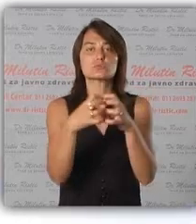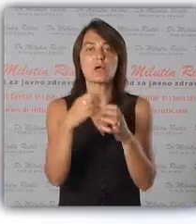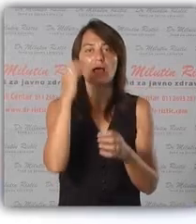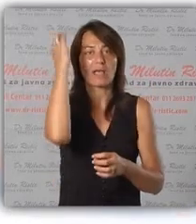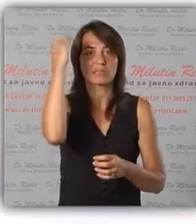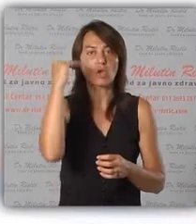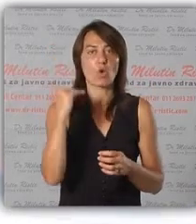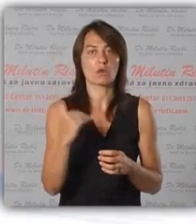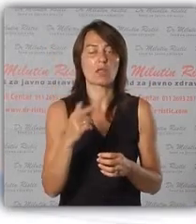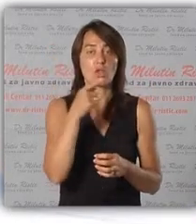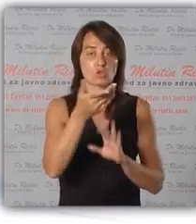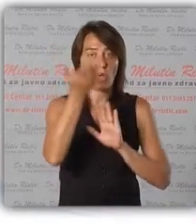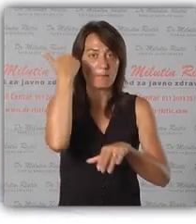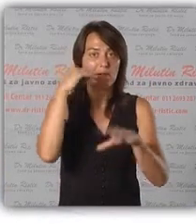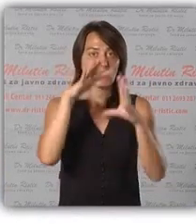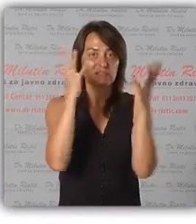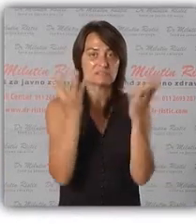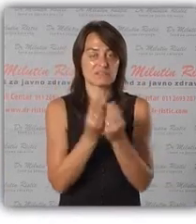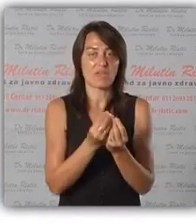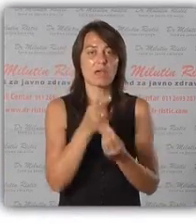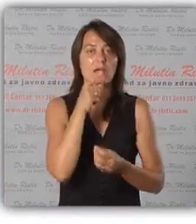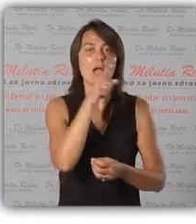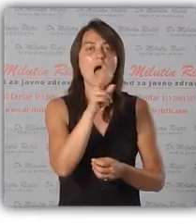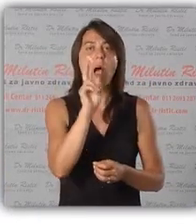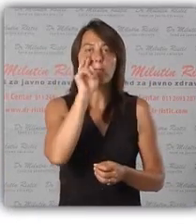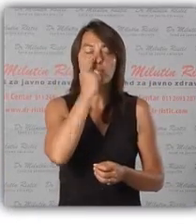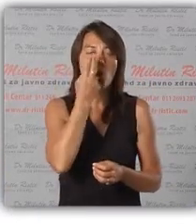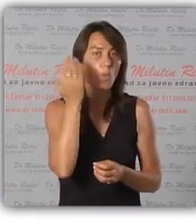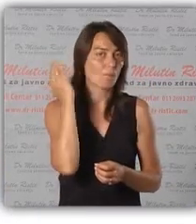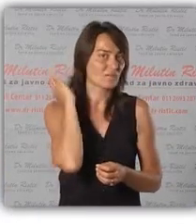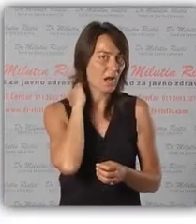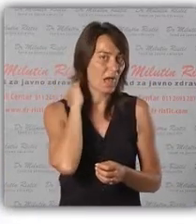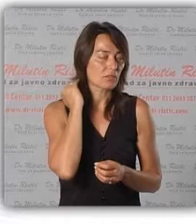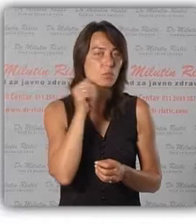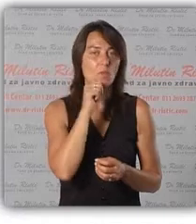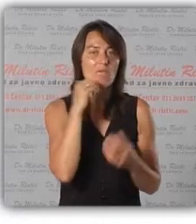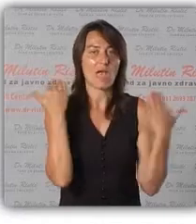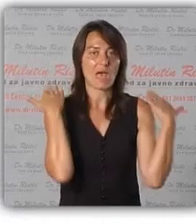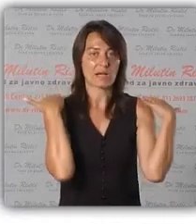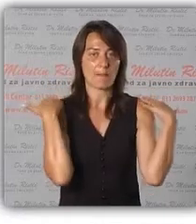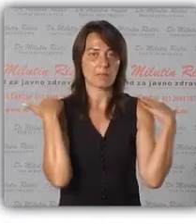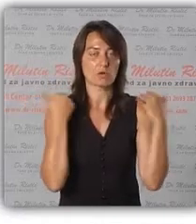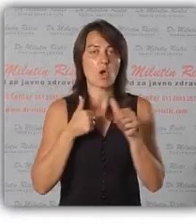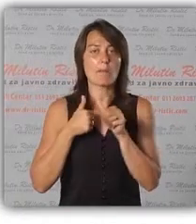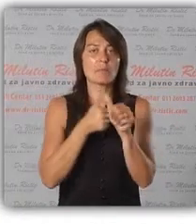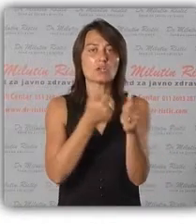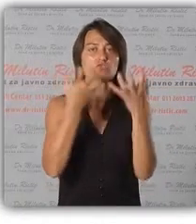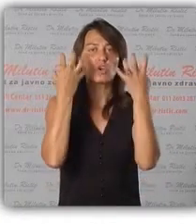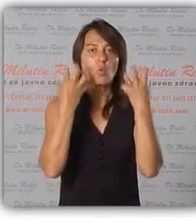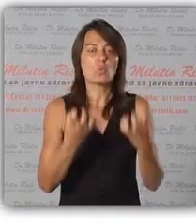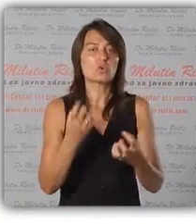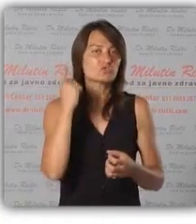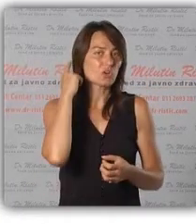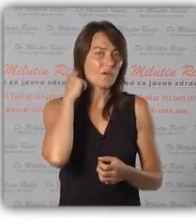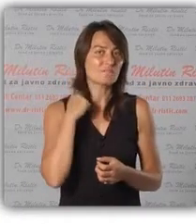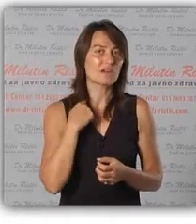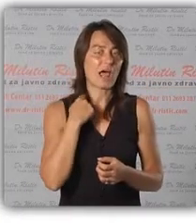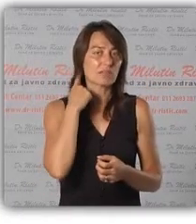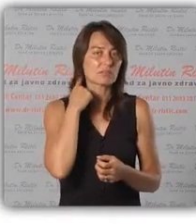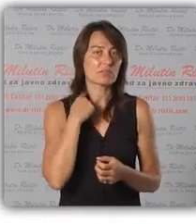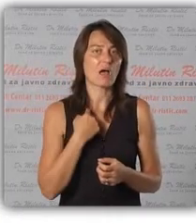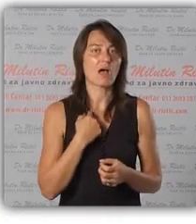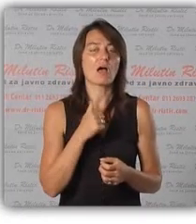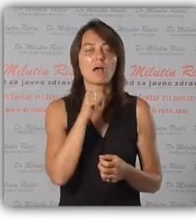nekoliko kategorija. To je pre svega cervikalni sindrom, odnosno bol u vratu i ramenom pojasu, praćen